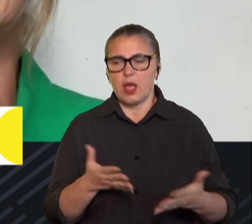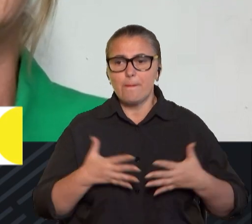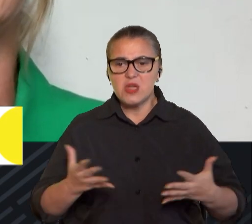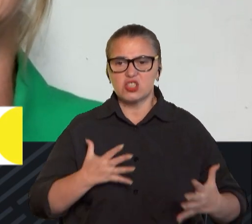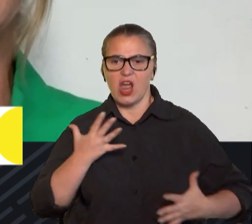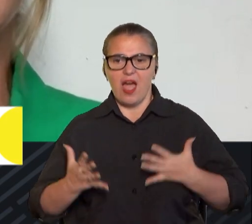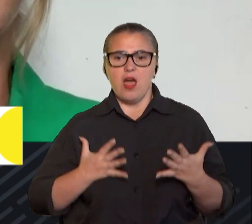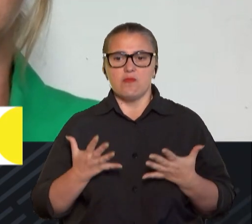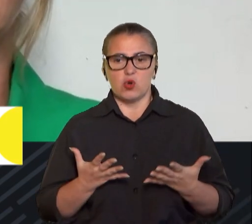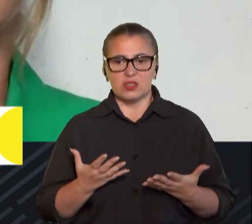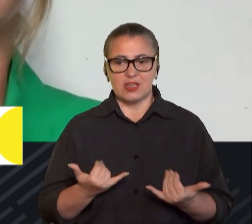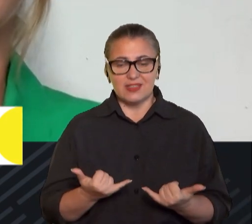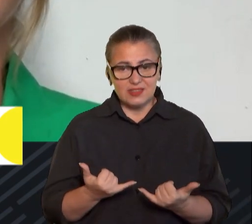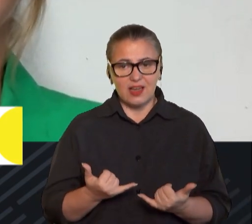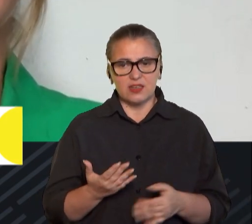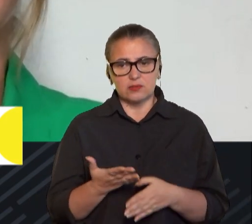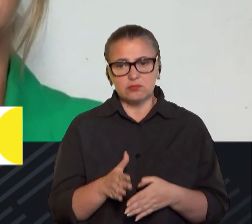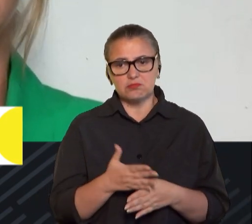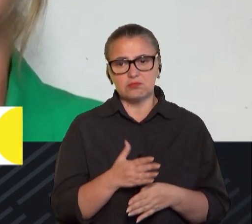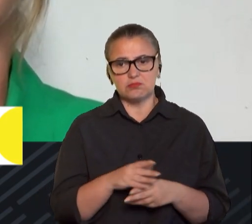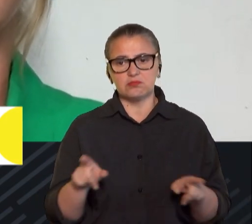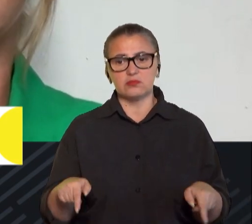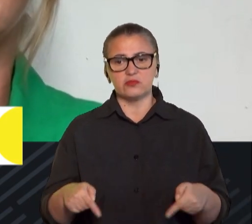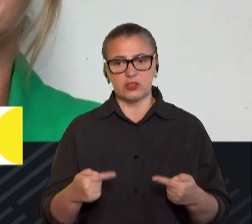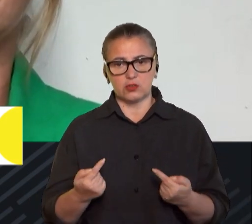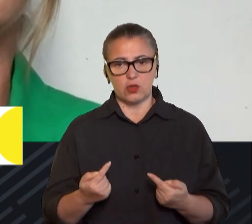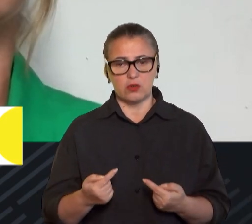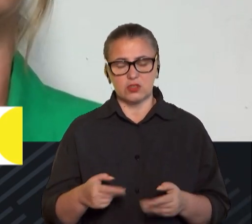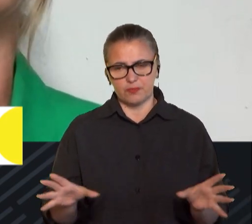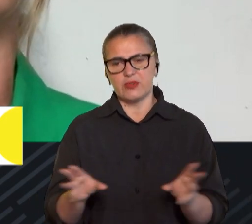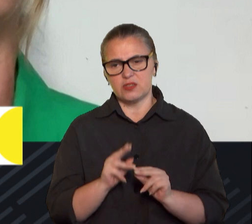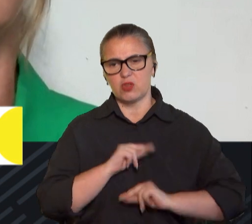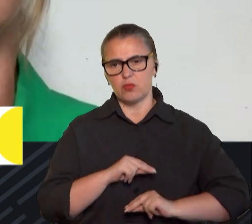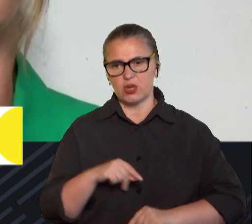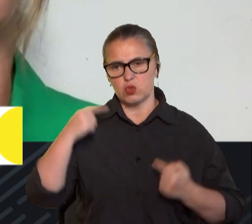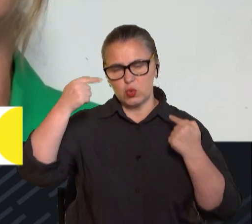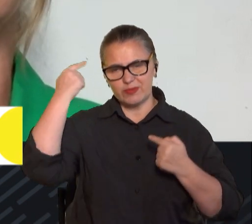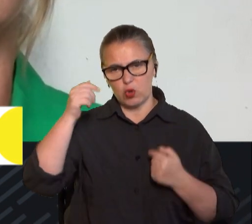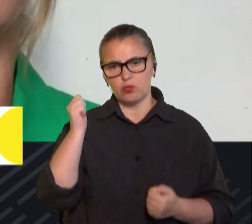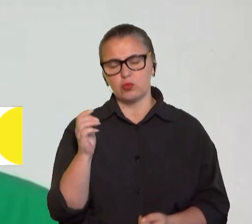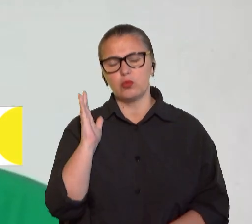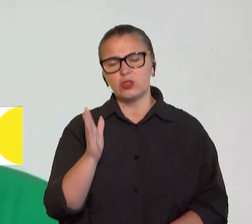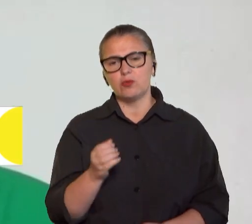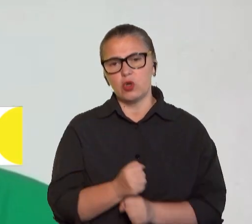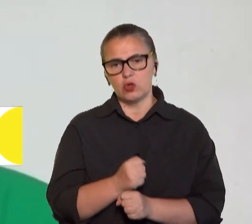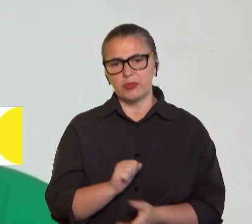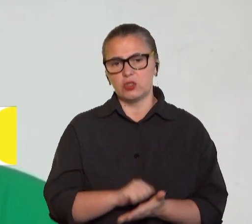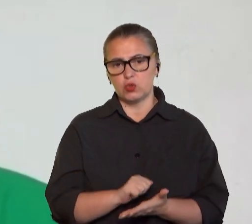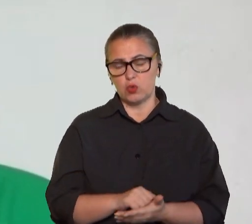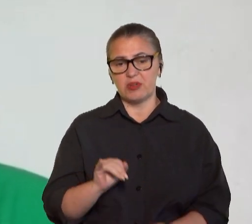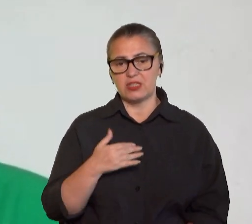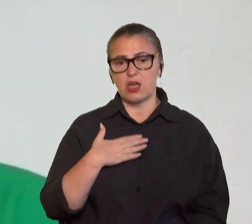емоцій. Зараз вони потихеньку відновлюються. Ми, звісно, працюємо з психологами, будемо робити їм документи і так далі. І